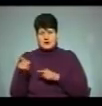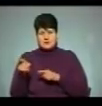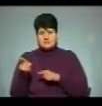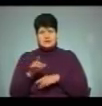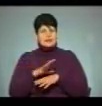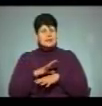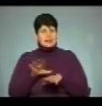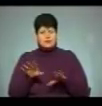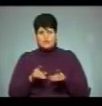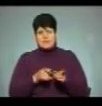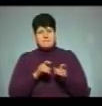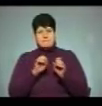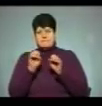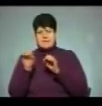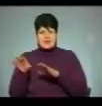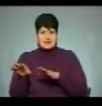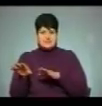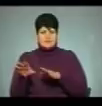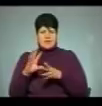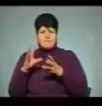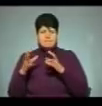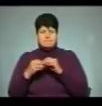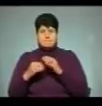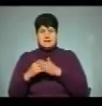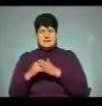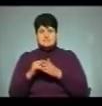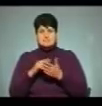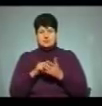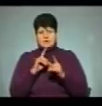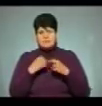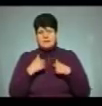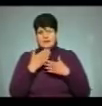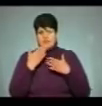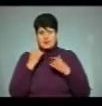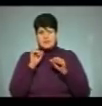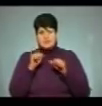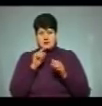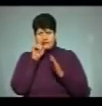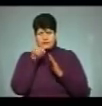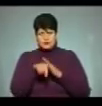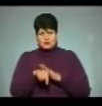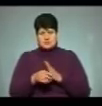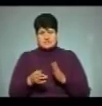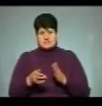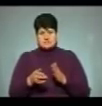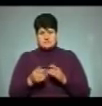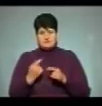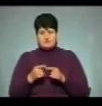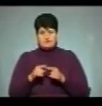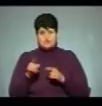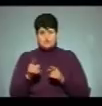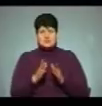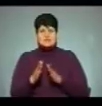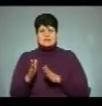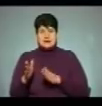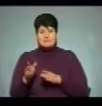була передана на баланс міської ради. Ми не мали права втрутитися в цю в